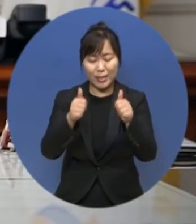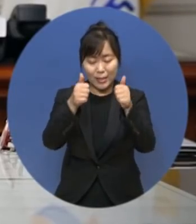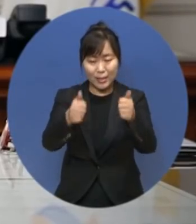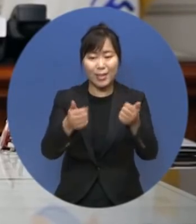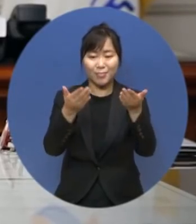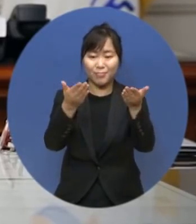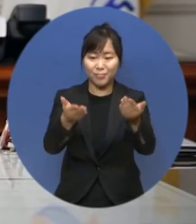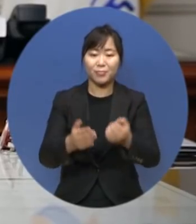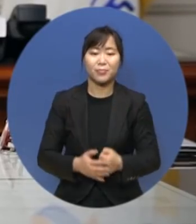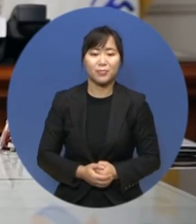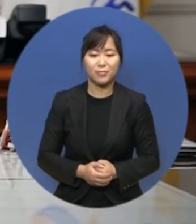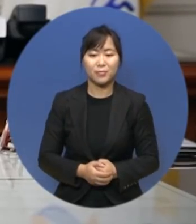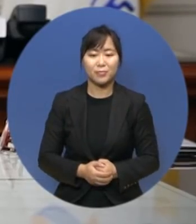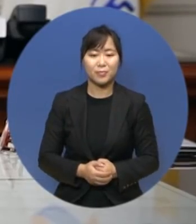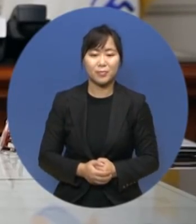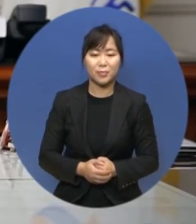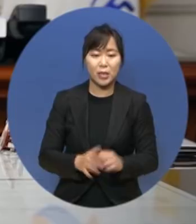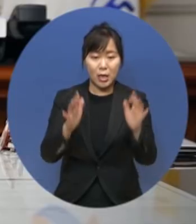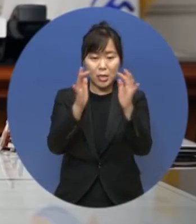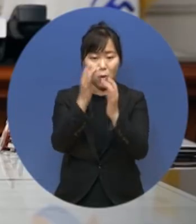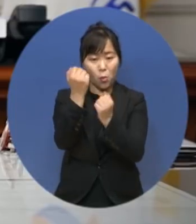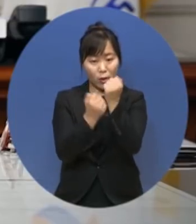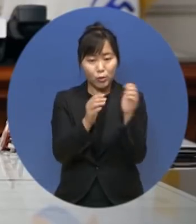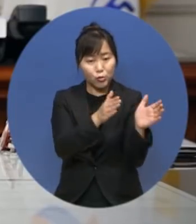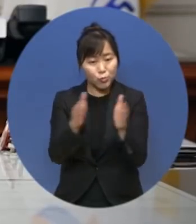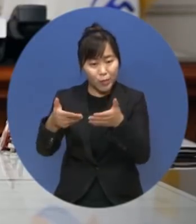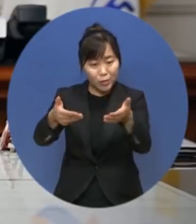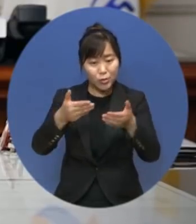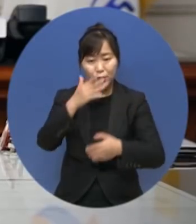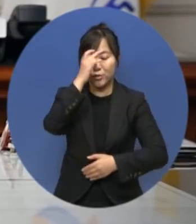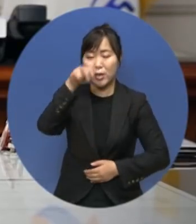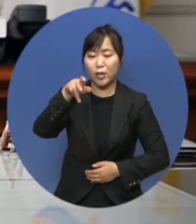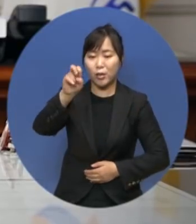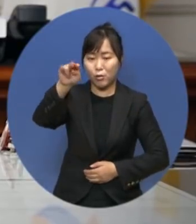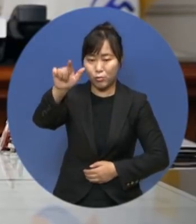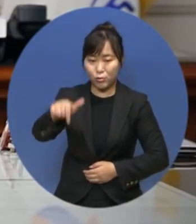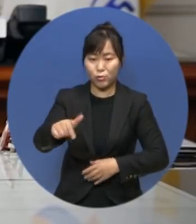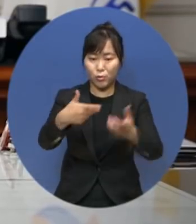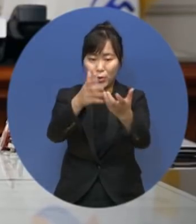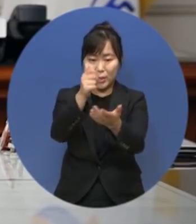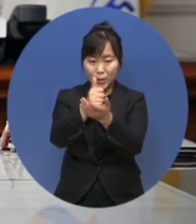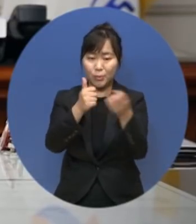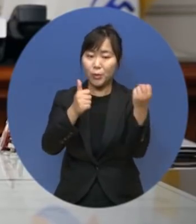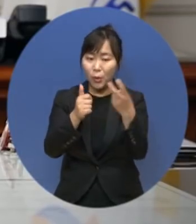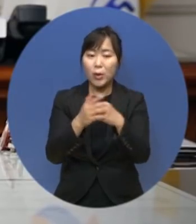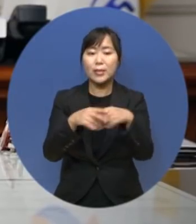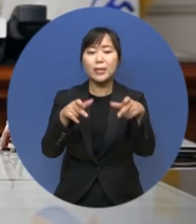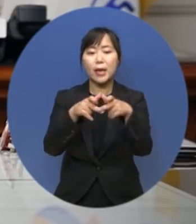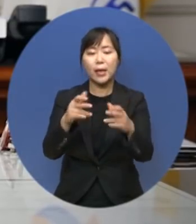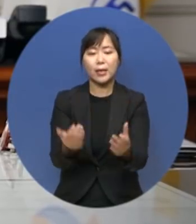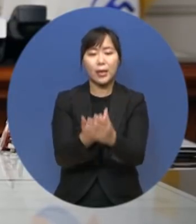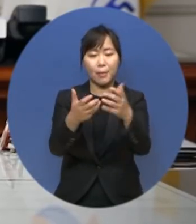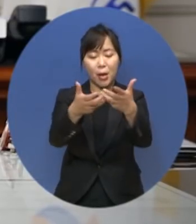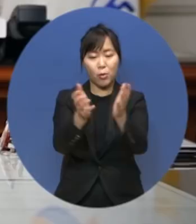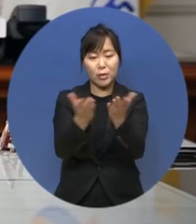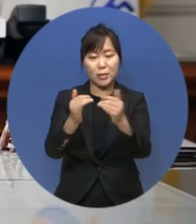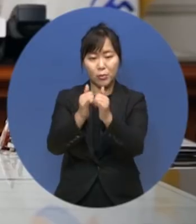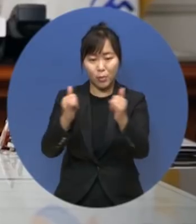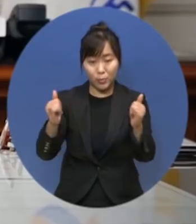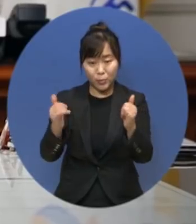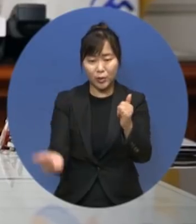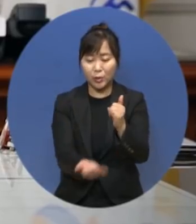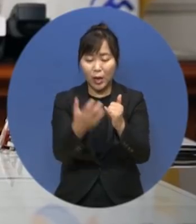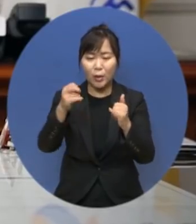인사를 드립니다. 온라인 워크숍을 준비해 주신 최경숙 원장님을 비롯한 장애인 개발원